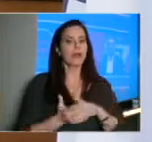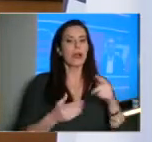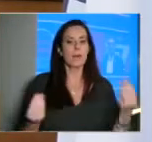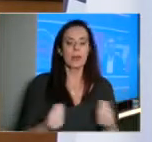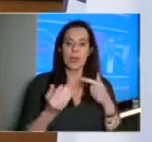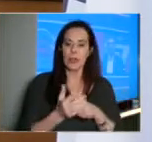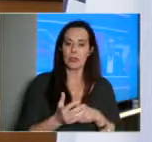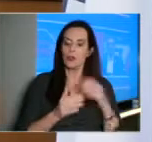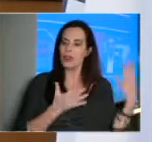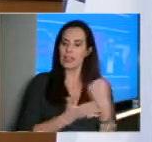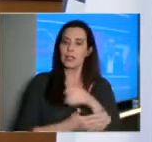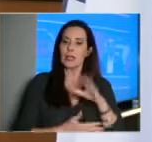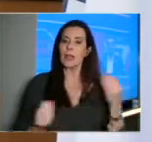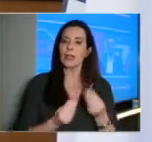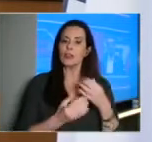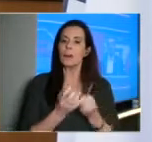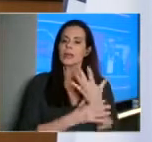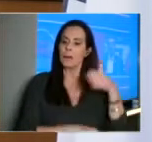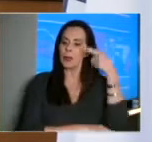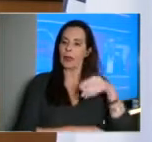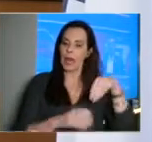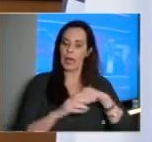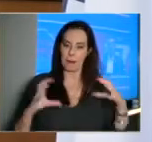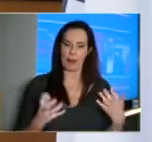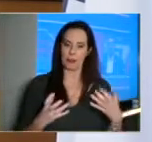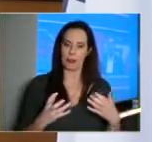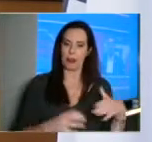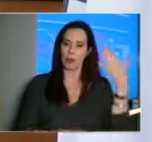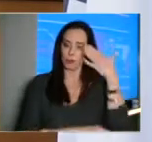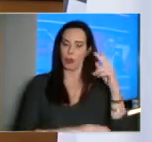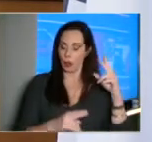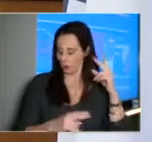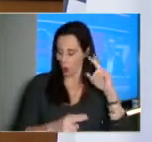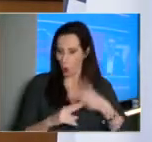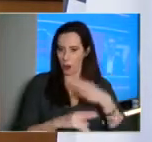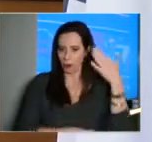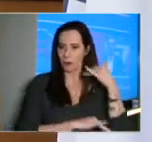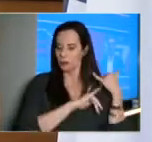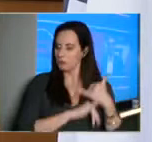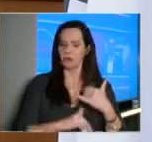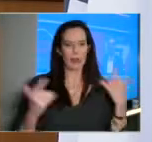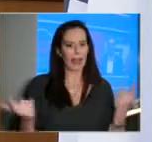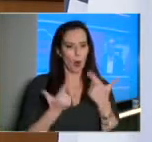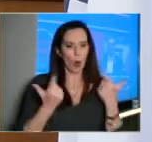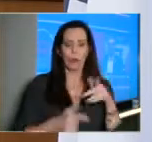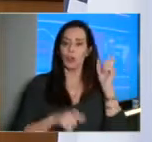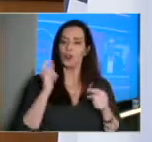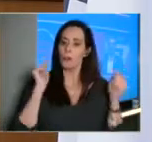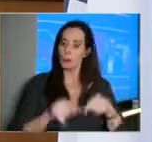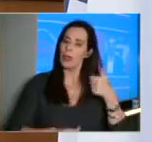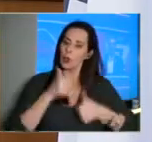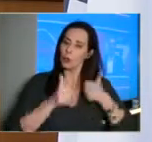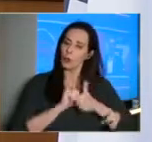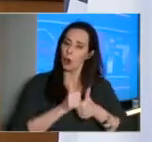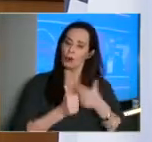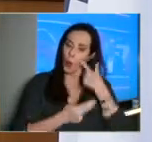שמביא הישגים למדינה, גם ככלי שמייצר את המדינה כחלק מחבר המדינות הנורמליות בעולם, מקום שמארח אירועים בינלאומיים, אנשים באים לכאן לתחרויות